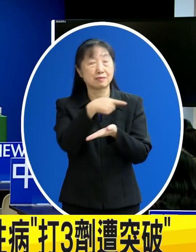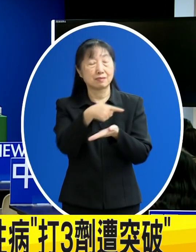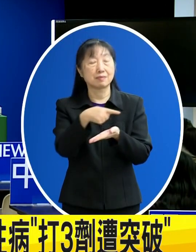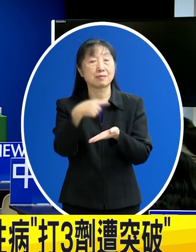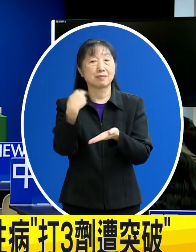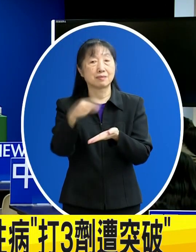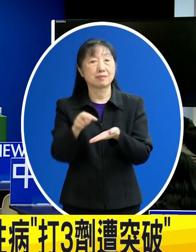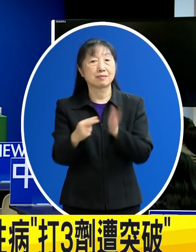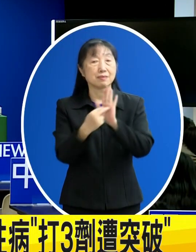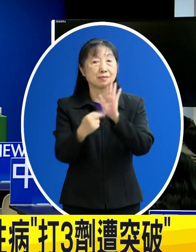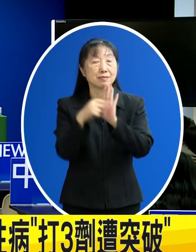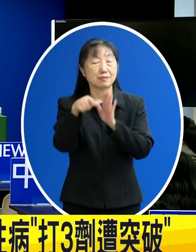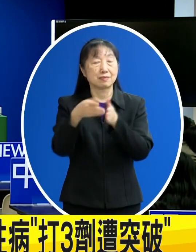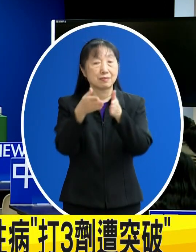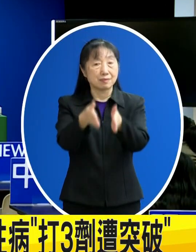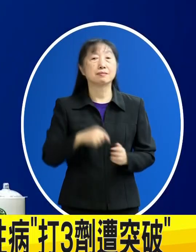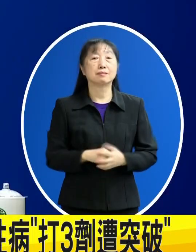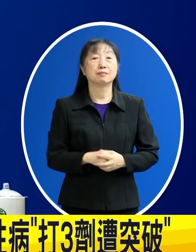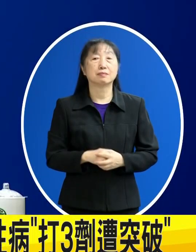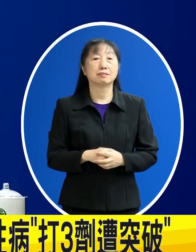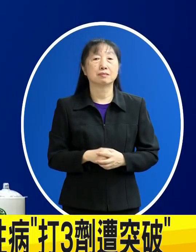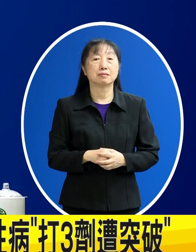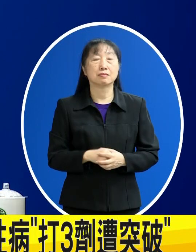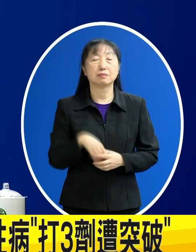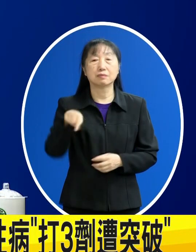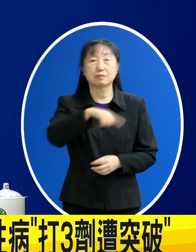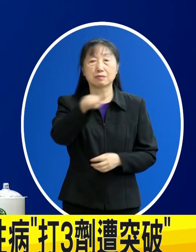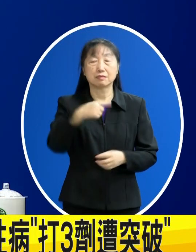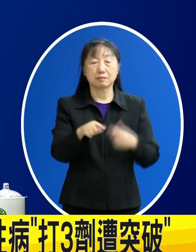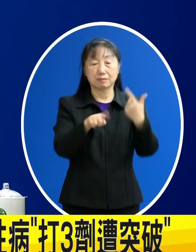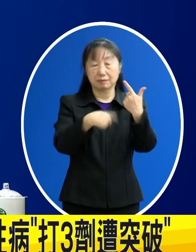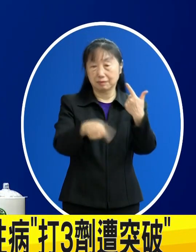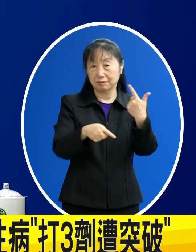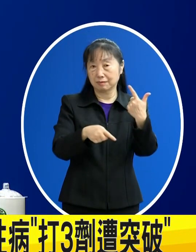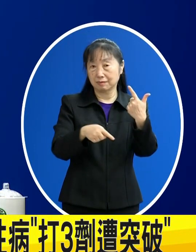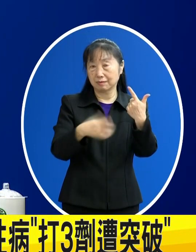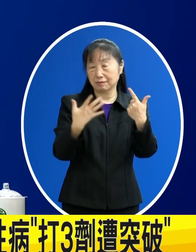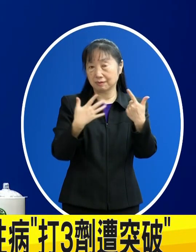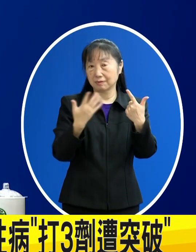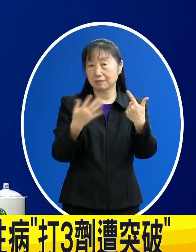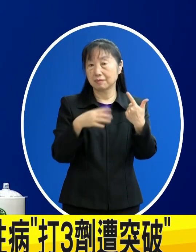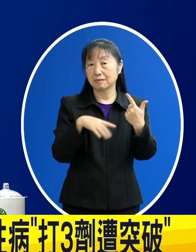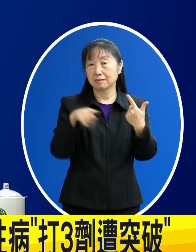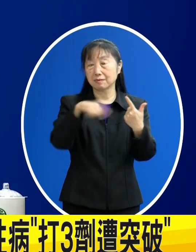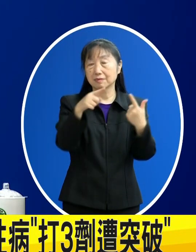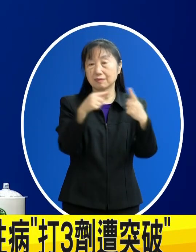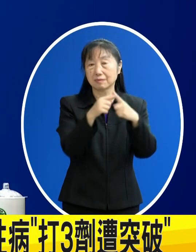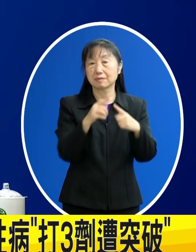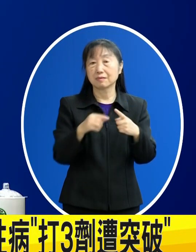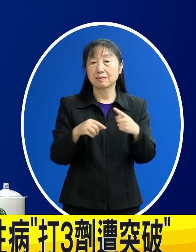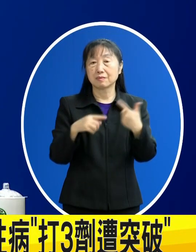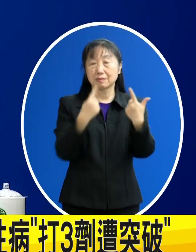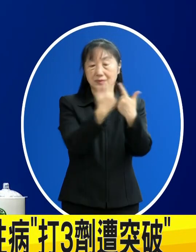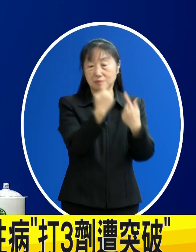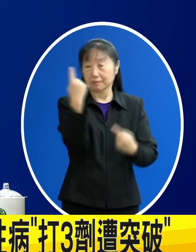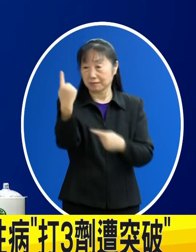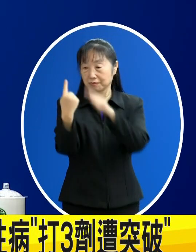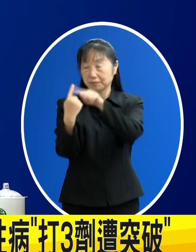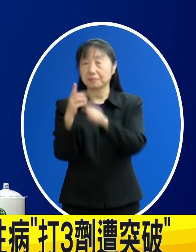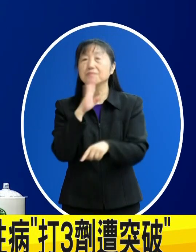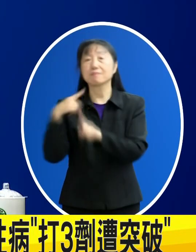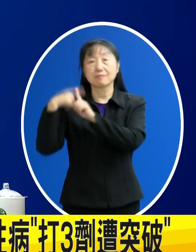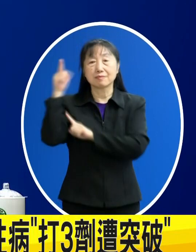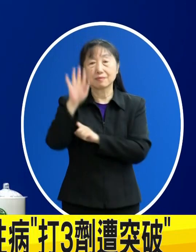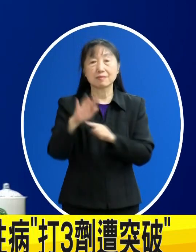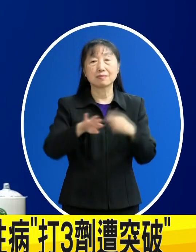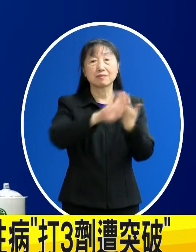听听指挥中心的最新说法。 这6位青壮年族群当中，只有1位是有这个高血压的病史，其他5位是